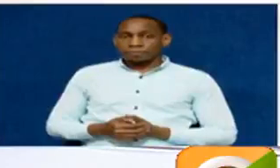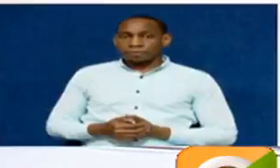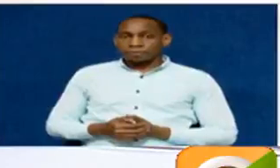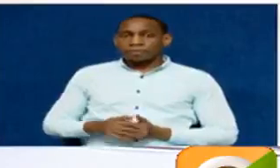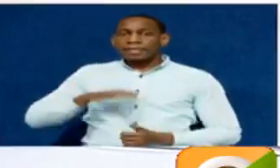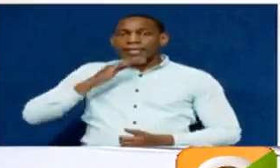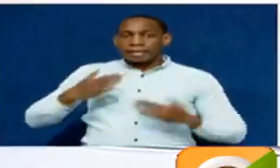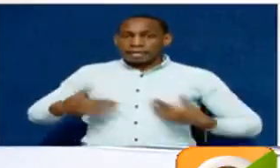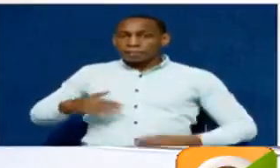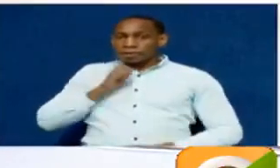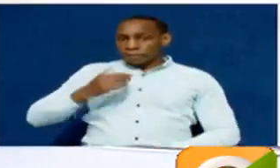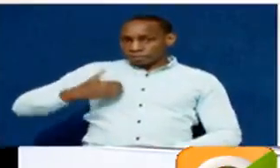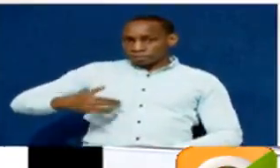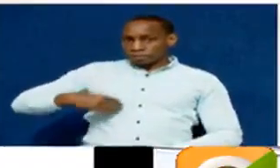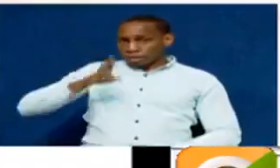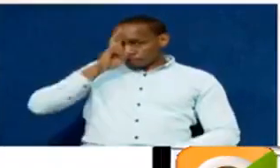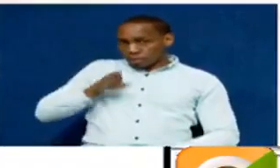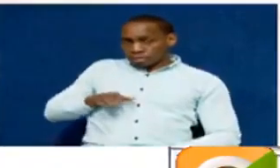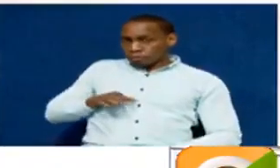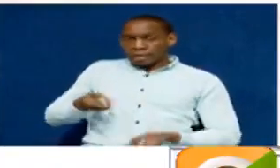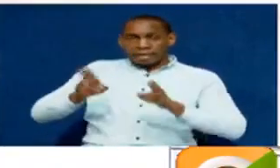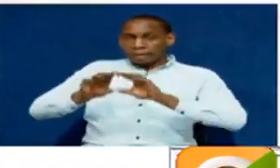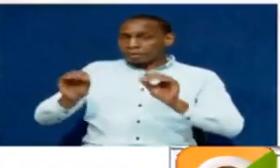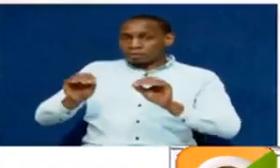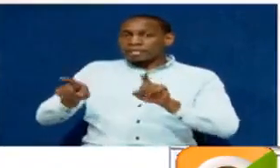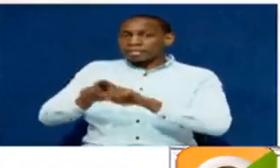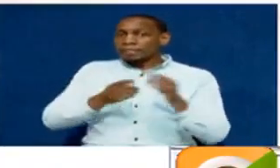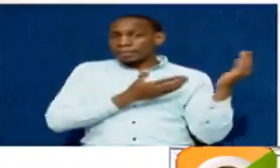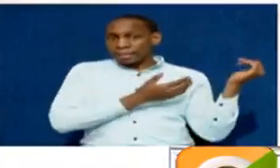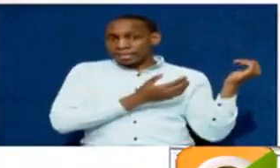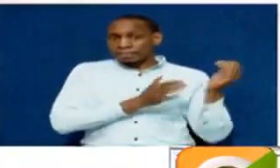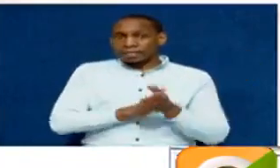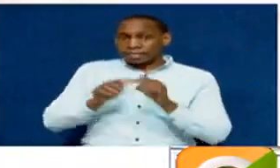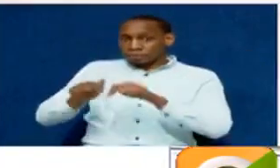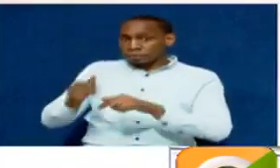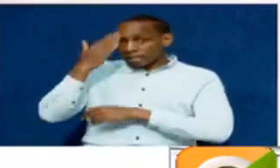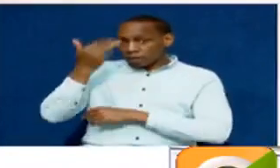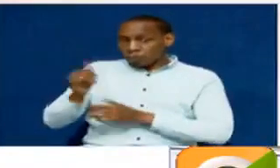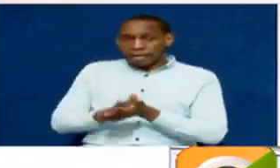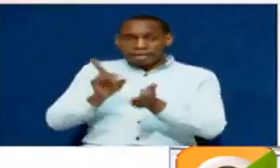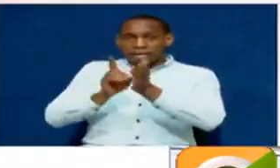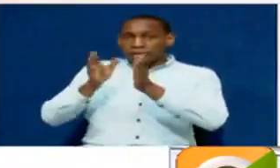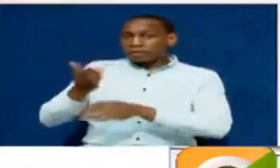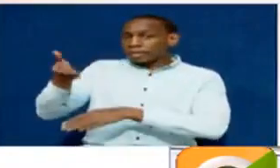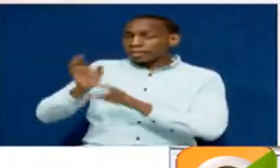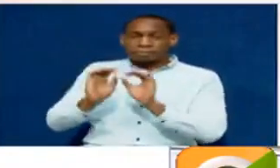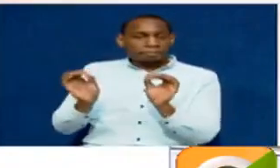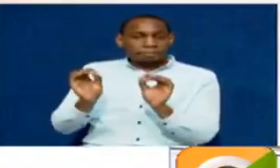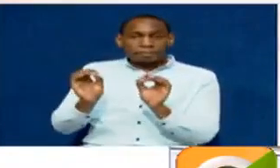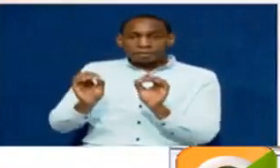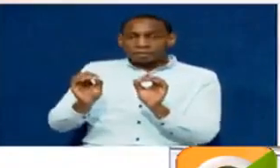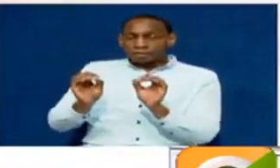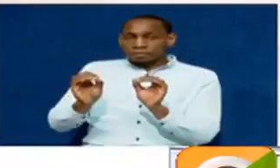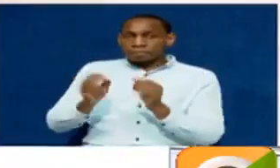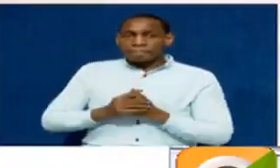Kwingineko, upasuaji wa maiti ya Caroline Kangogo haukufanyika kama ilivyopangwa hii leo kwa sababu ya ukosefu wa daktari wa